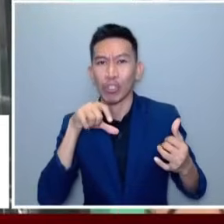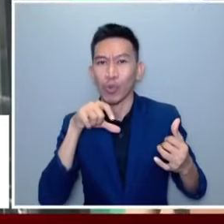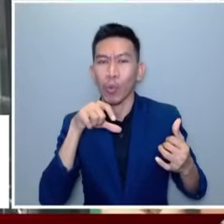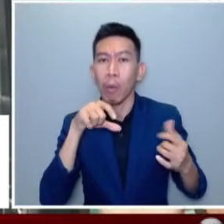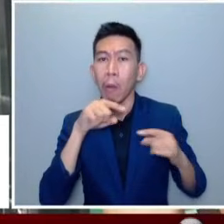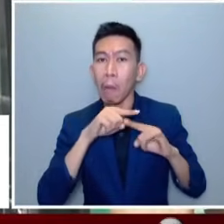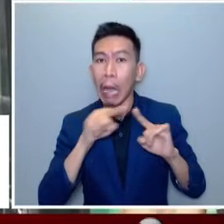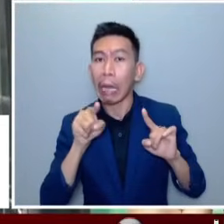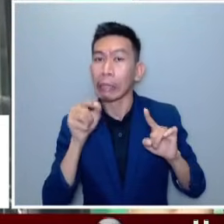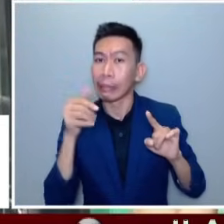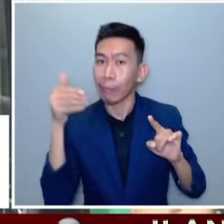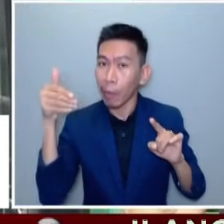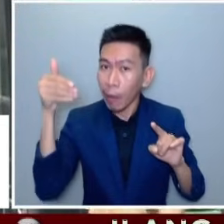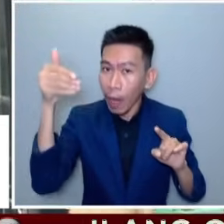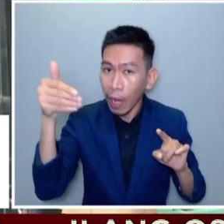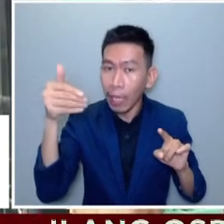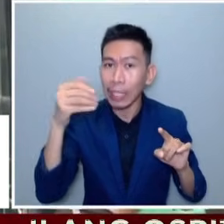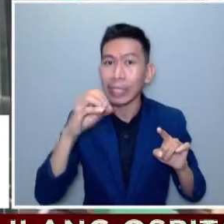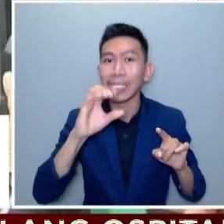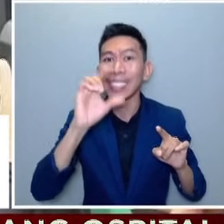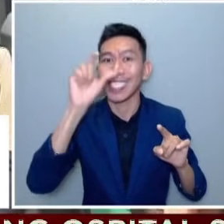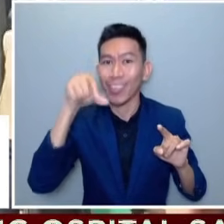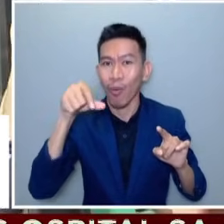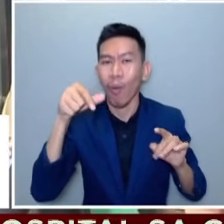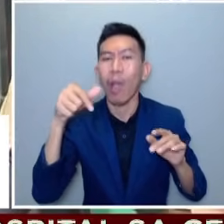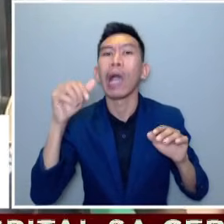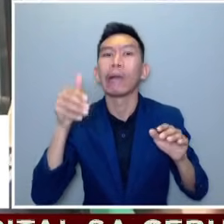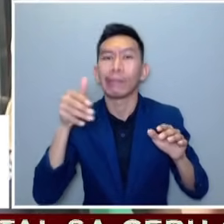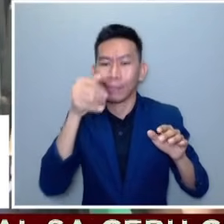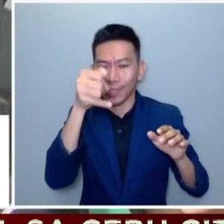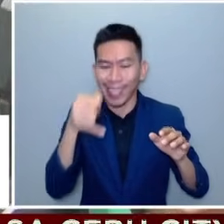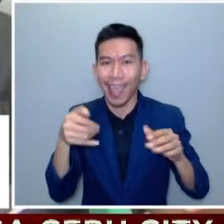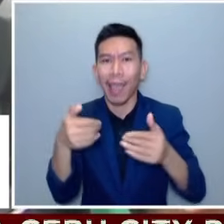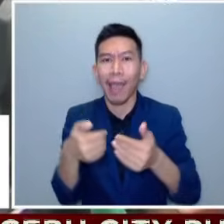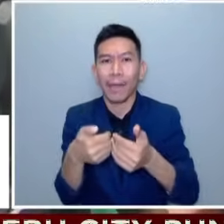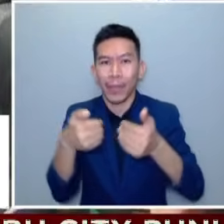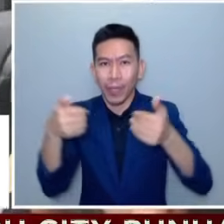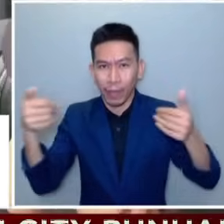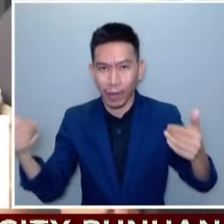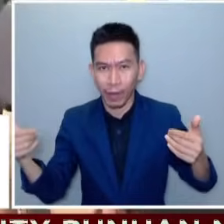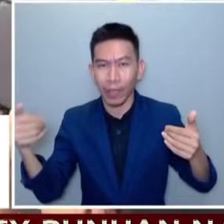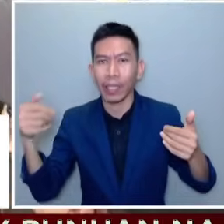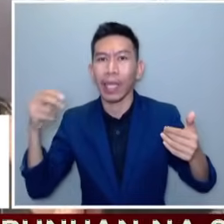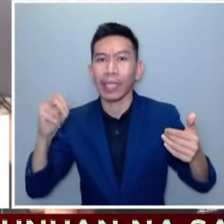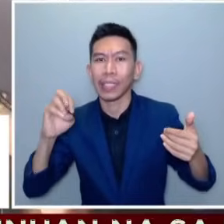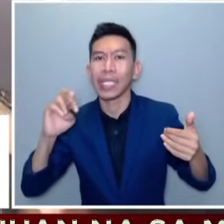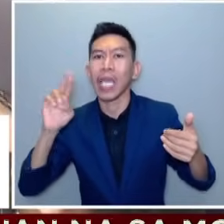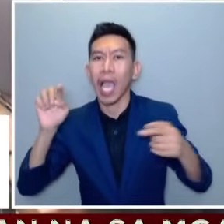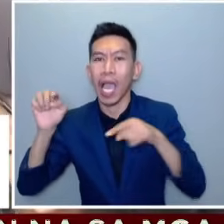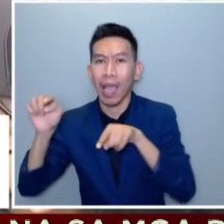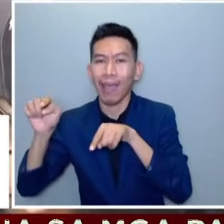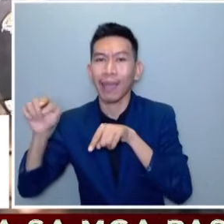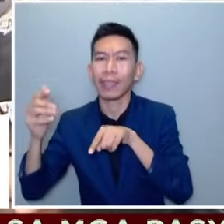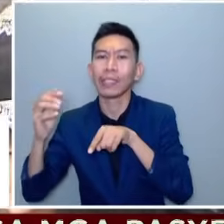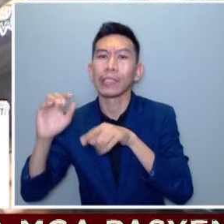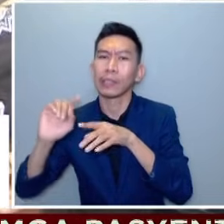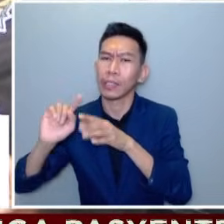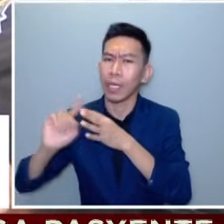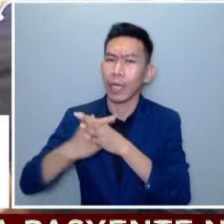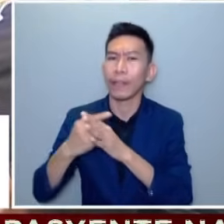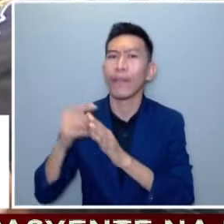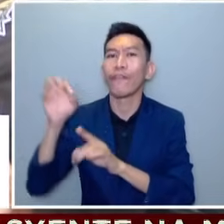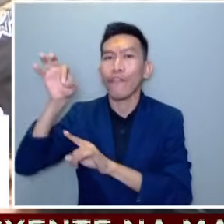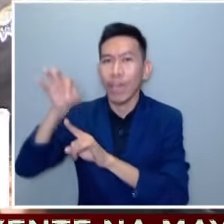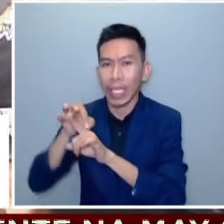ang sitwasyon pag isinailalim na sa Enhanced Community Quarantine ang NCR simula sa Biyernes, August 6.